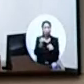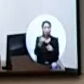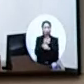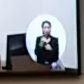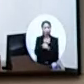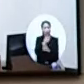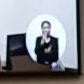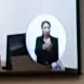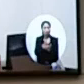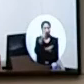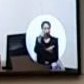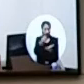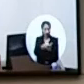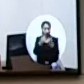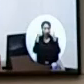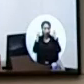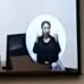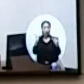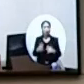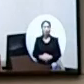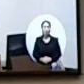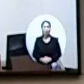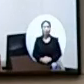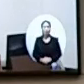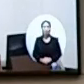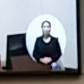개정조례안은 가결되었음을 선포합니다.